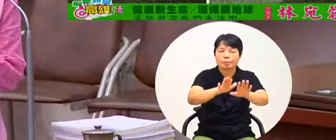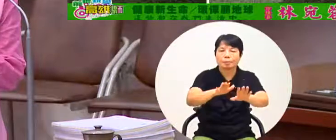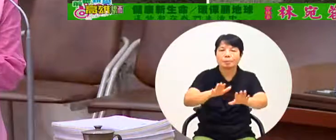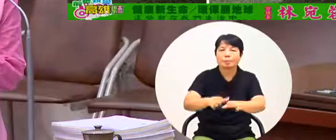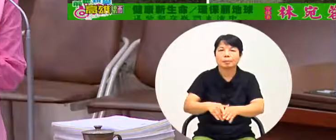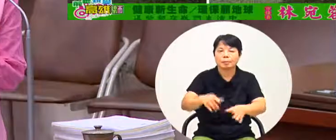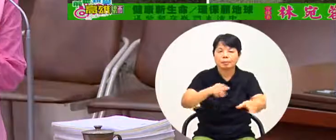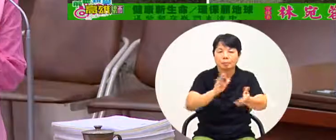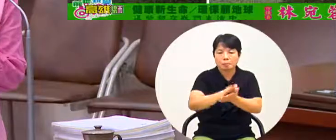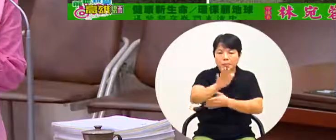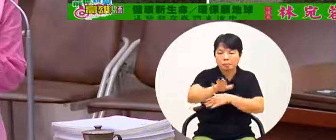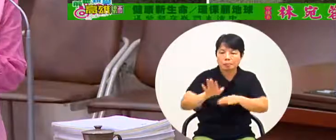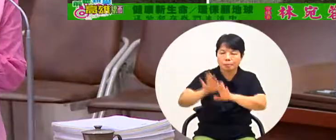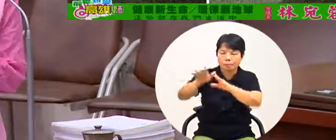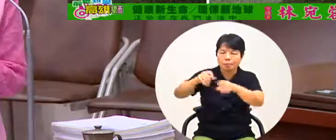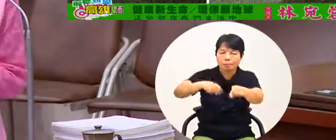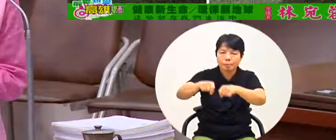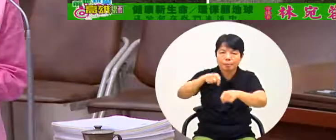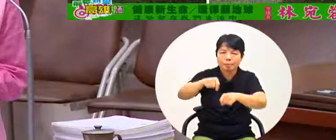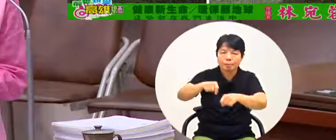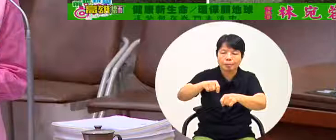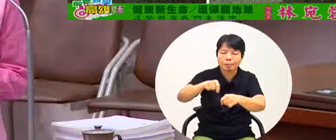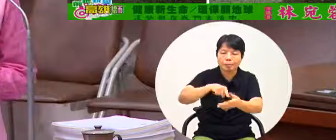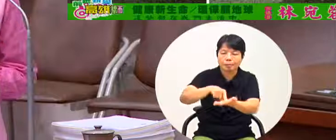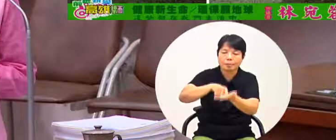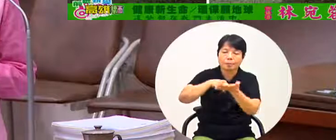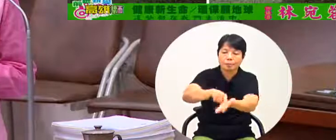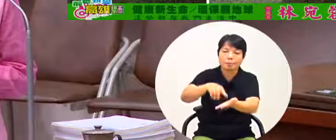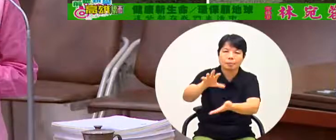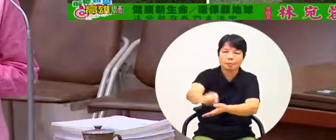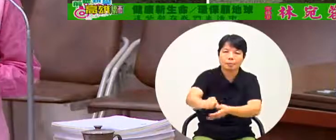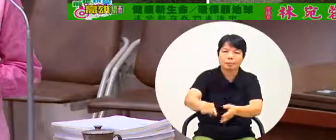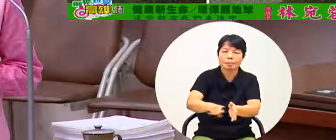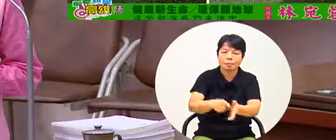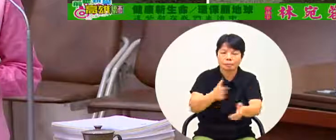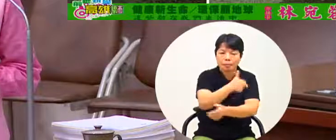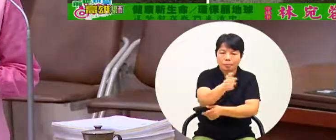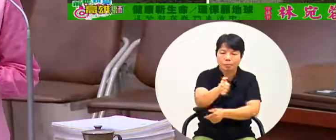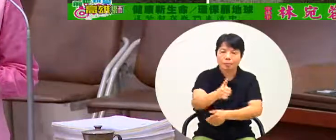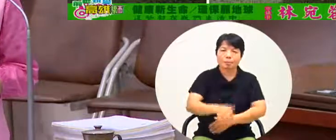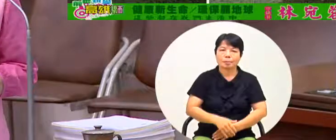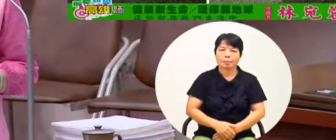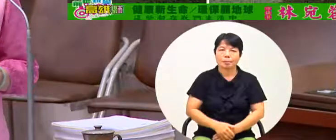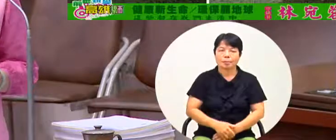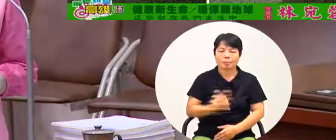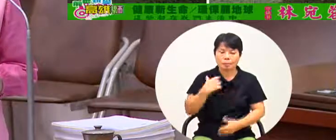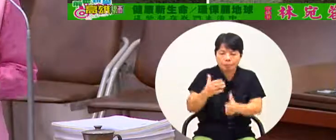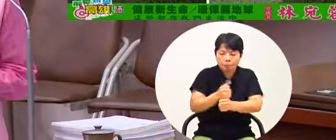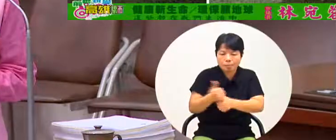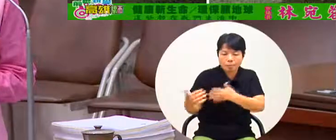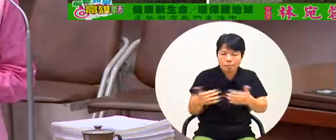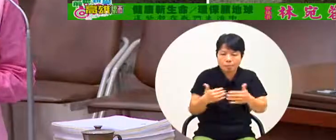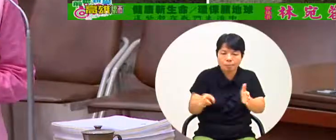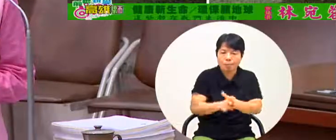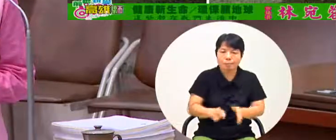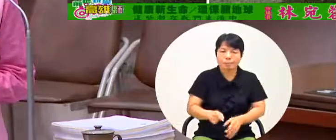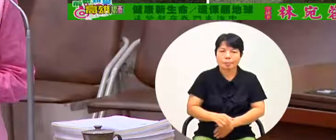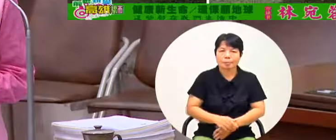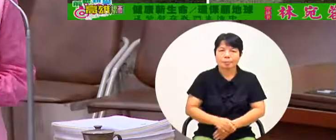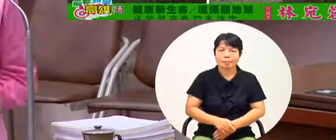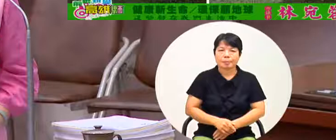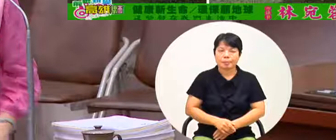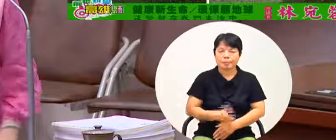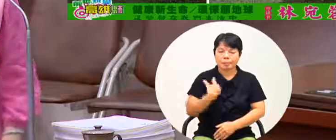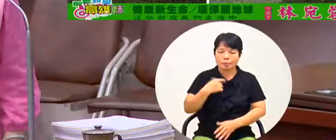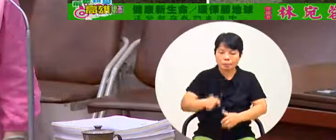步啊，在我真的也很感谢哈，我在总咨询的时候有咨询，有在。部门咨询的时候也咨